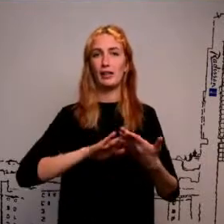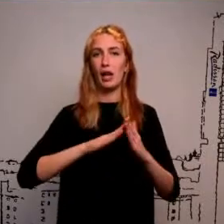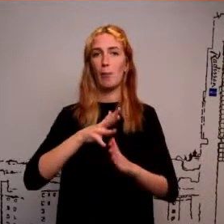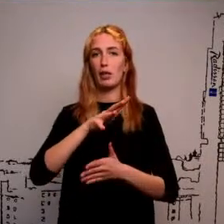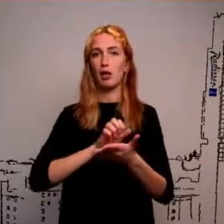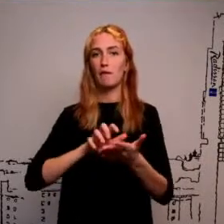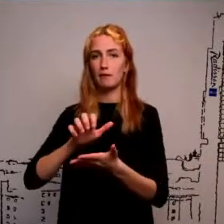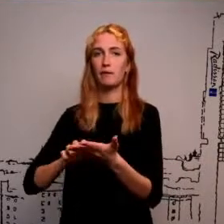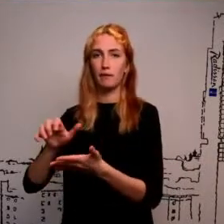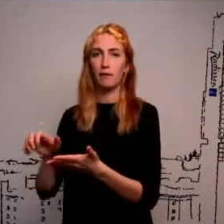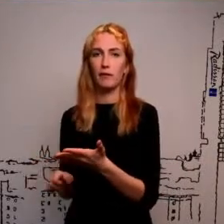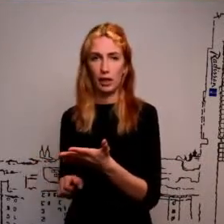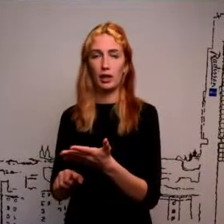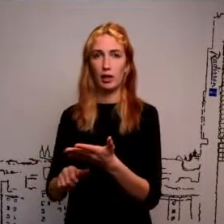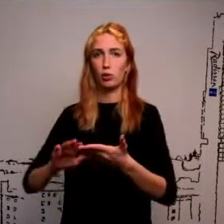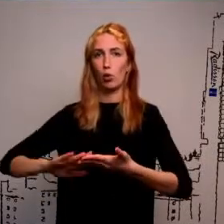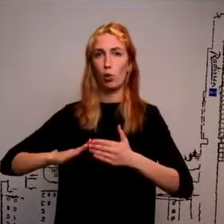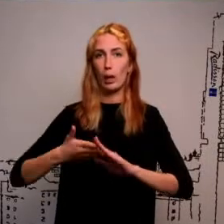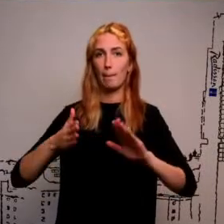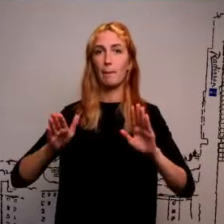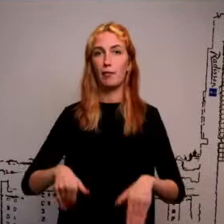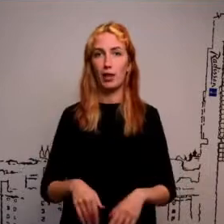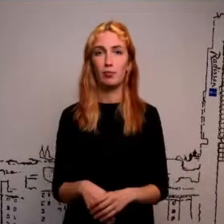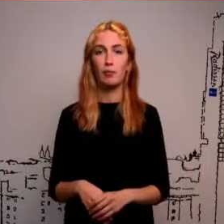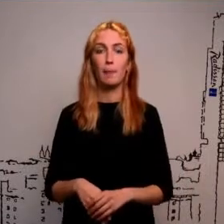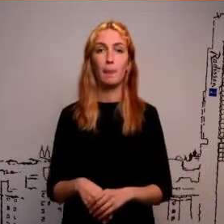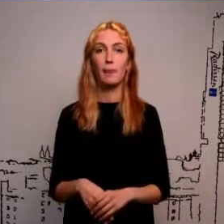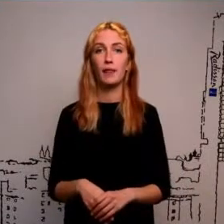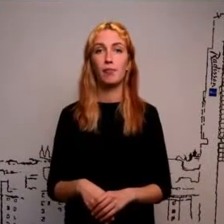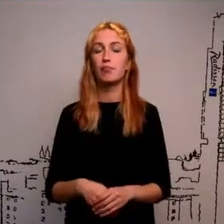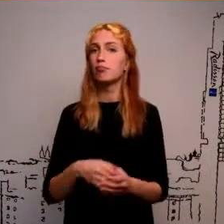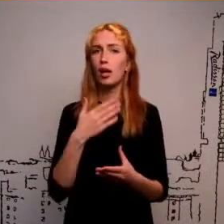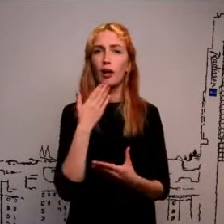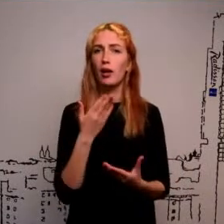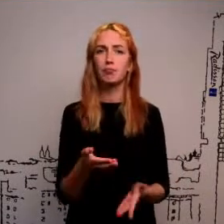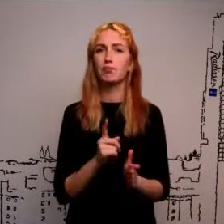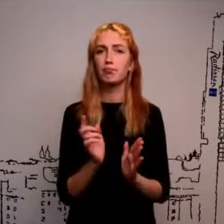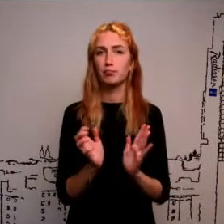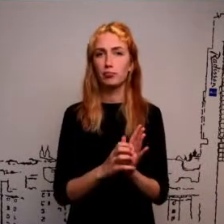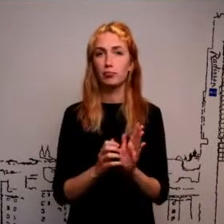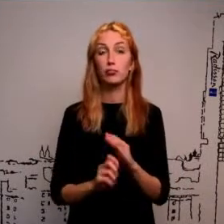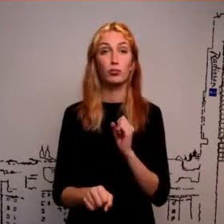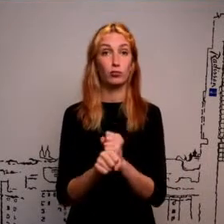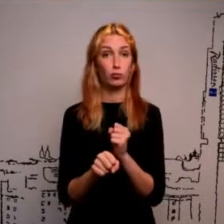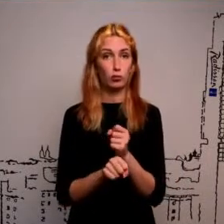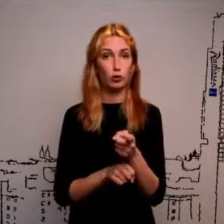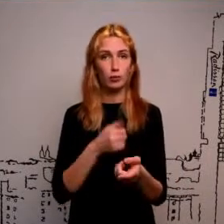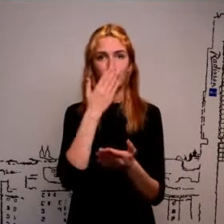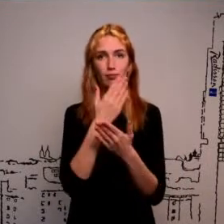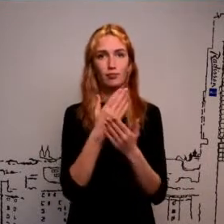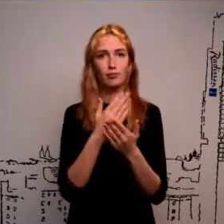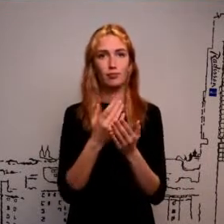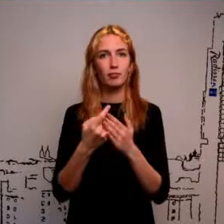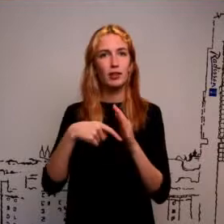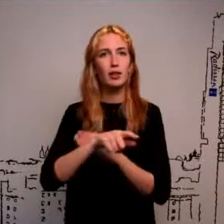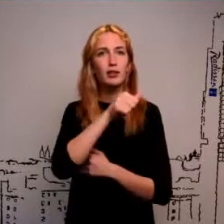mida töölepinguga võib kokku leppida. Ehk siis me räägime, kui on selline töö, kus on mingi saladus, millega inimene